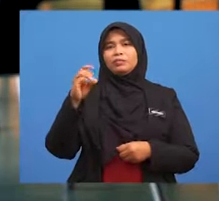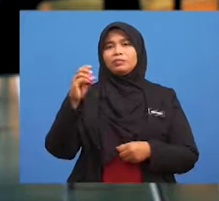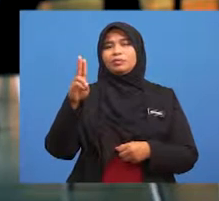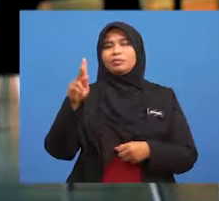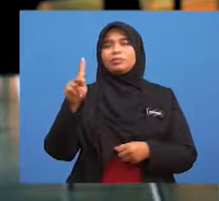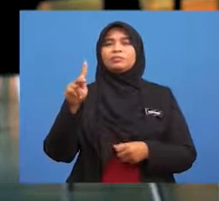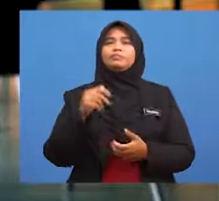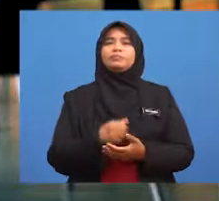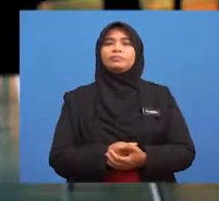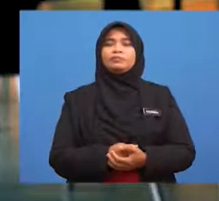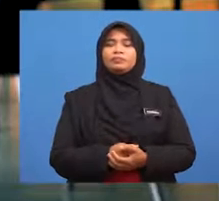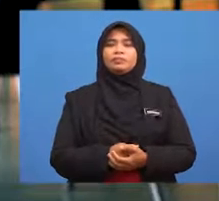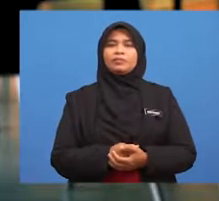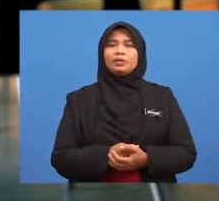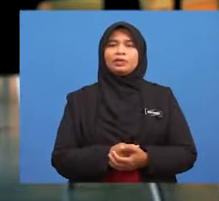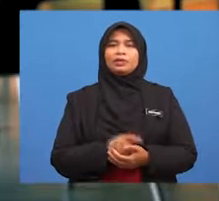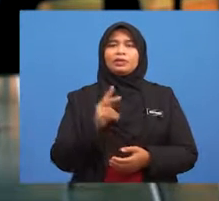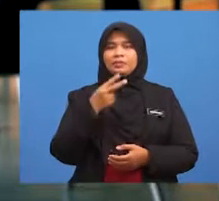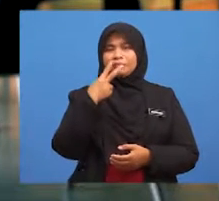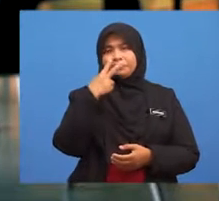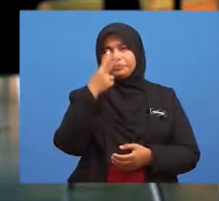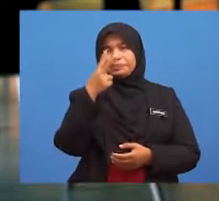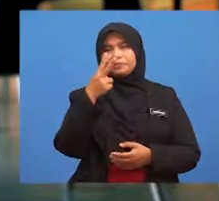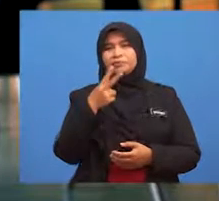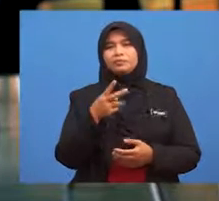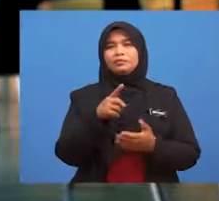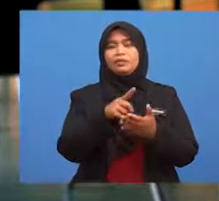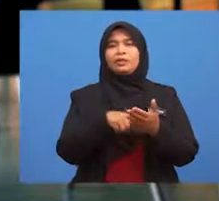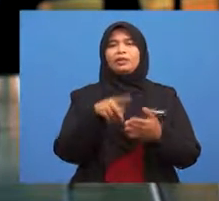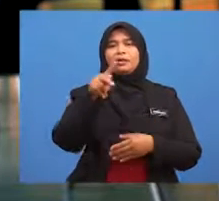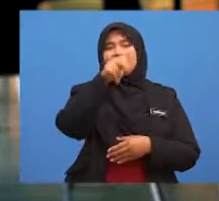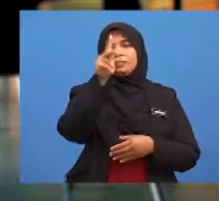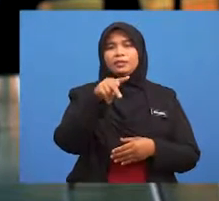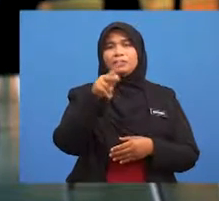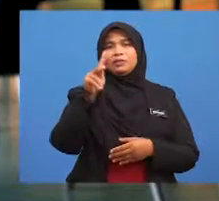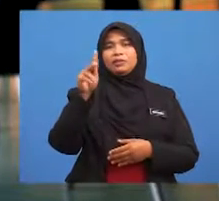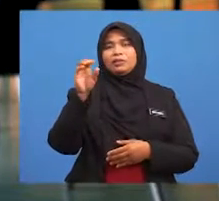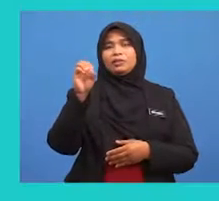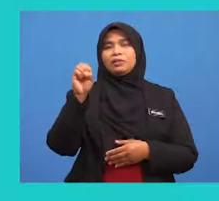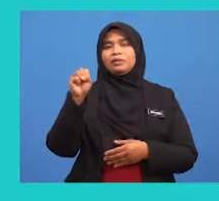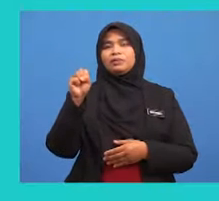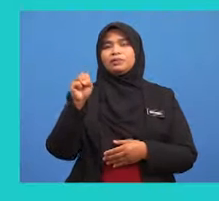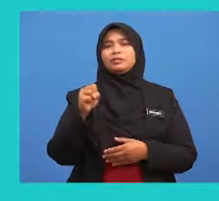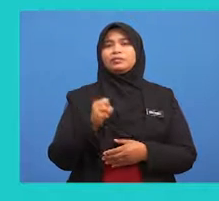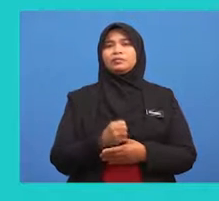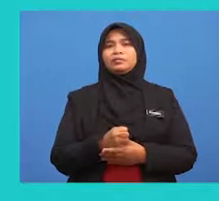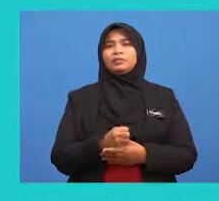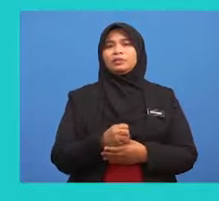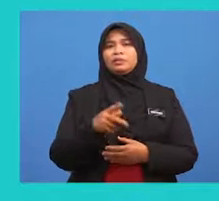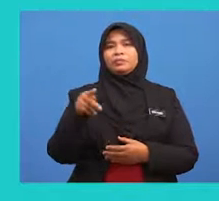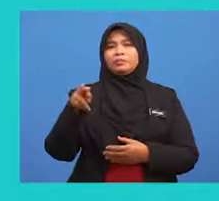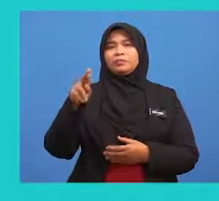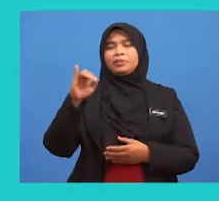Baiklah, murid-murid. Kita lihat pula apakah kos prima. Kos